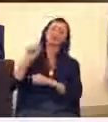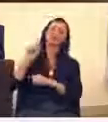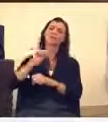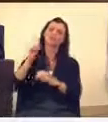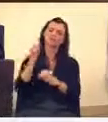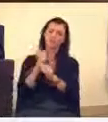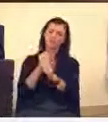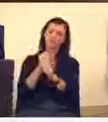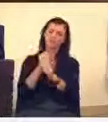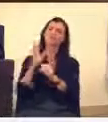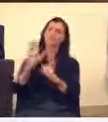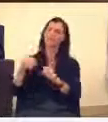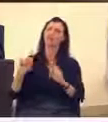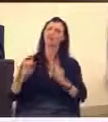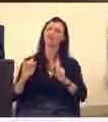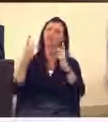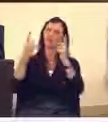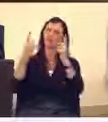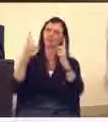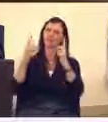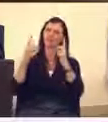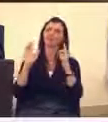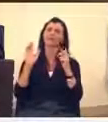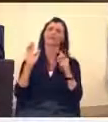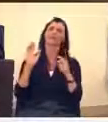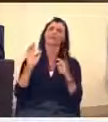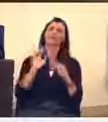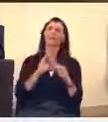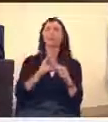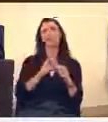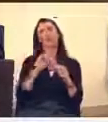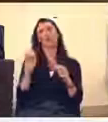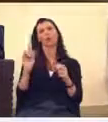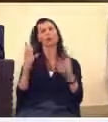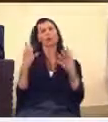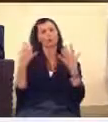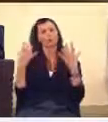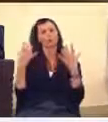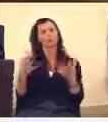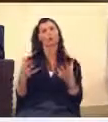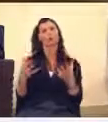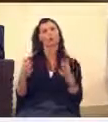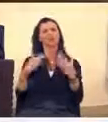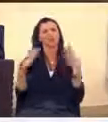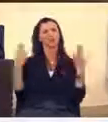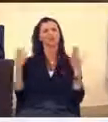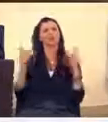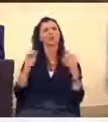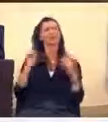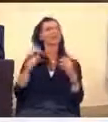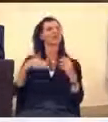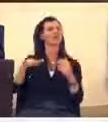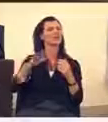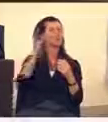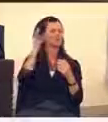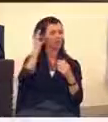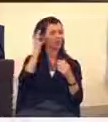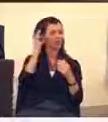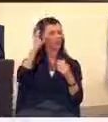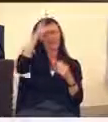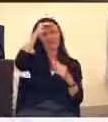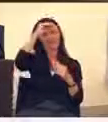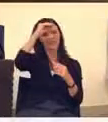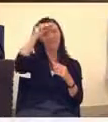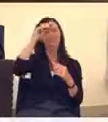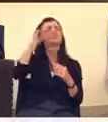שעובדים יש מקרים מסוימים, אמנם הם לא בכמויות מאוד מאוד מאוד גדולות, אבל כל אישה וכל ילד